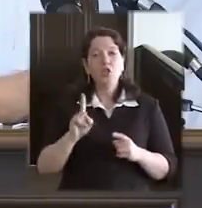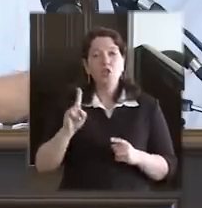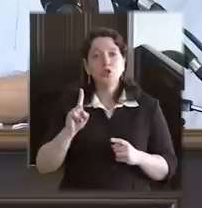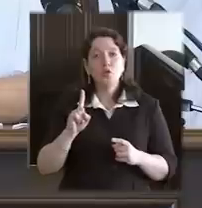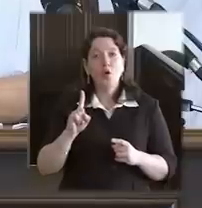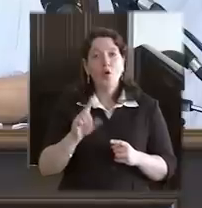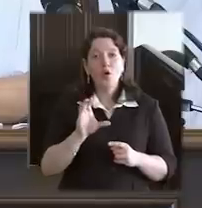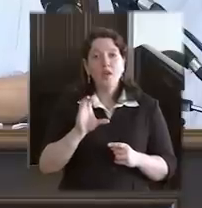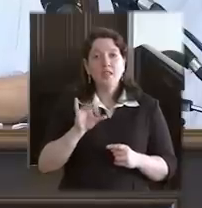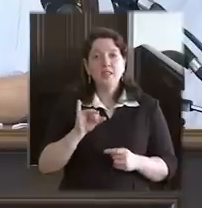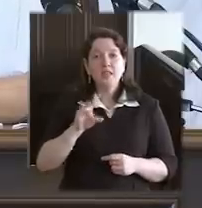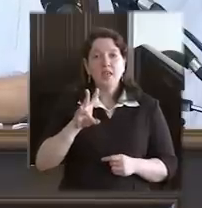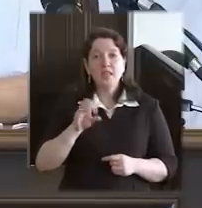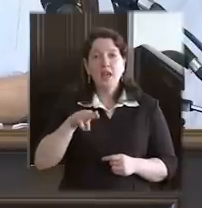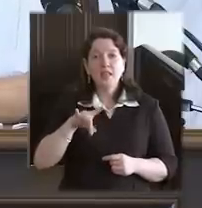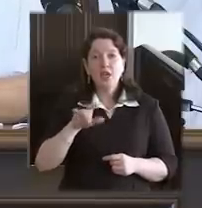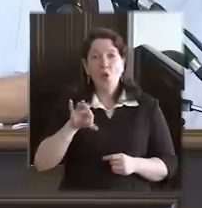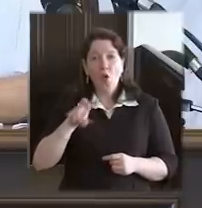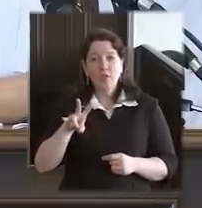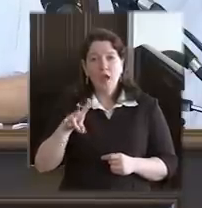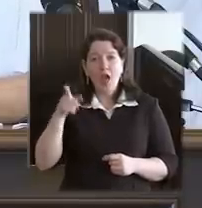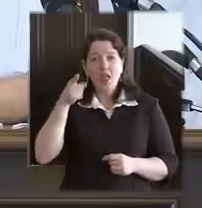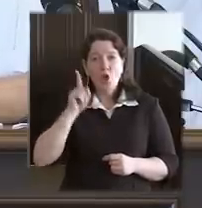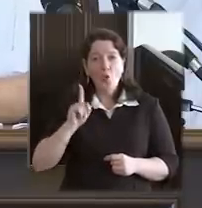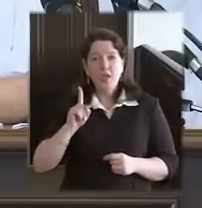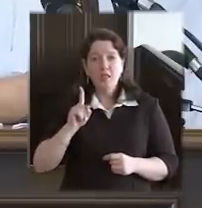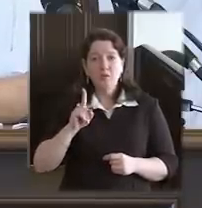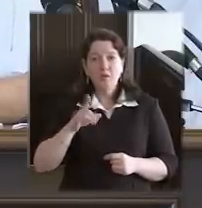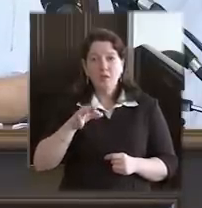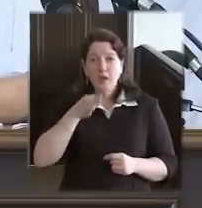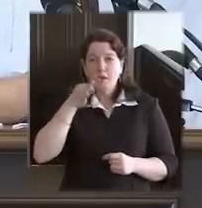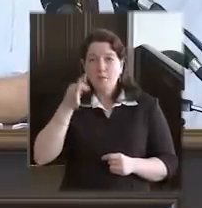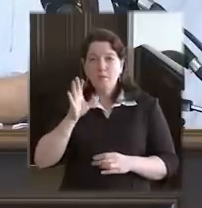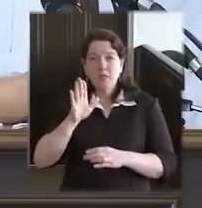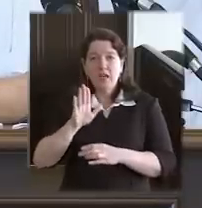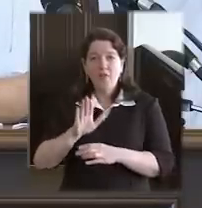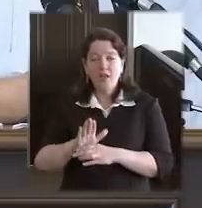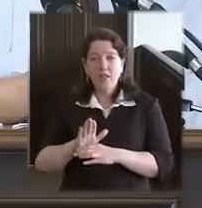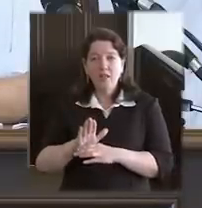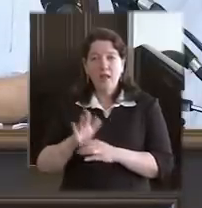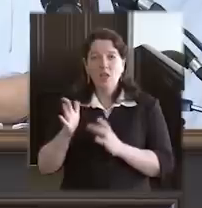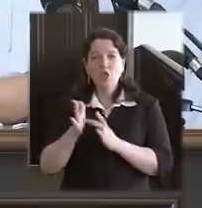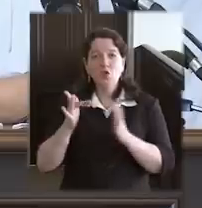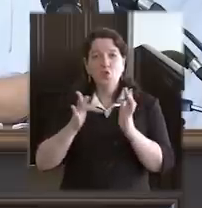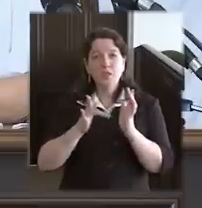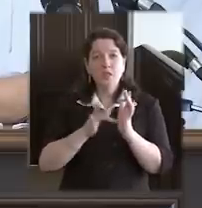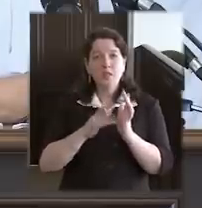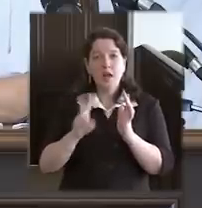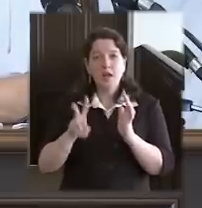когда Синедрион иудейский приговорил Иисуса Христа к